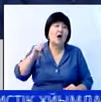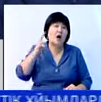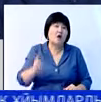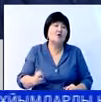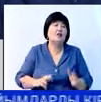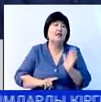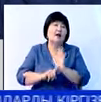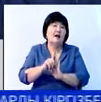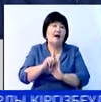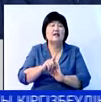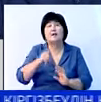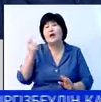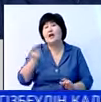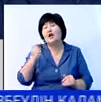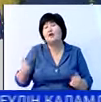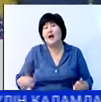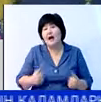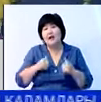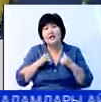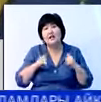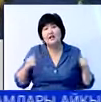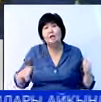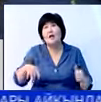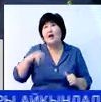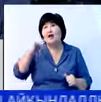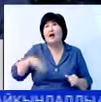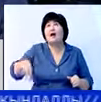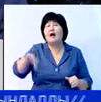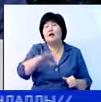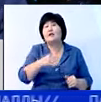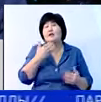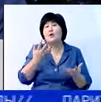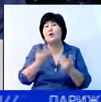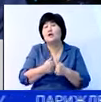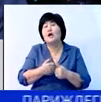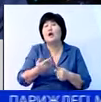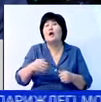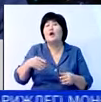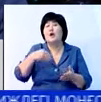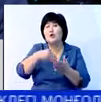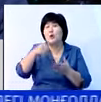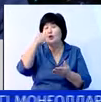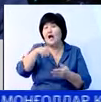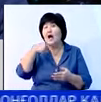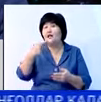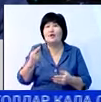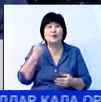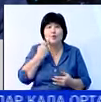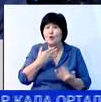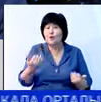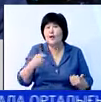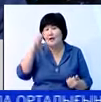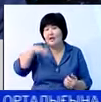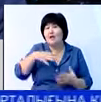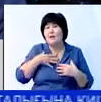әлеуеті артып, экономикамыз қарқынды дамыды. Қазақша жыл қайырудың соңы саналатын доңыз жылына айтар өткеніміз жоқ. Еліміз